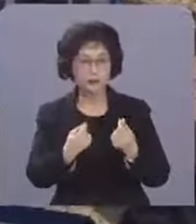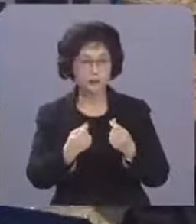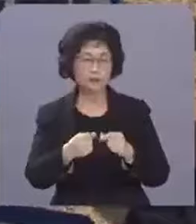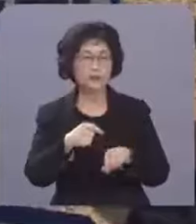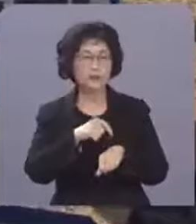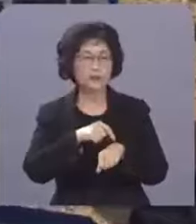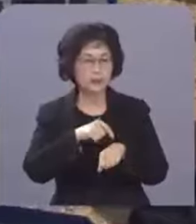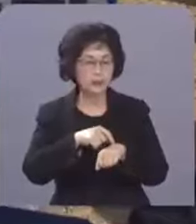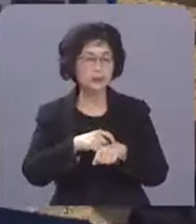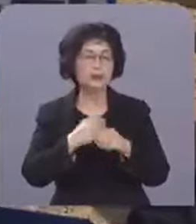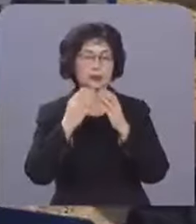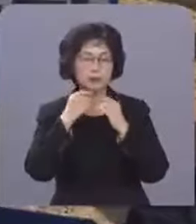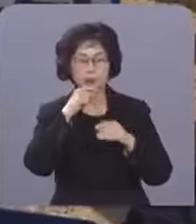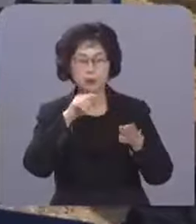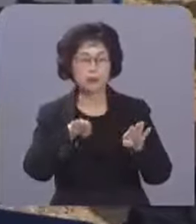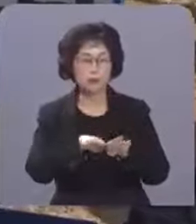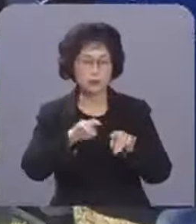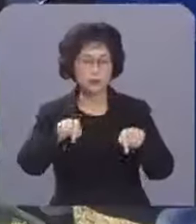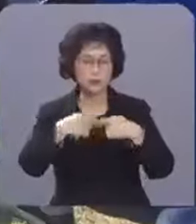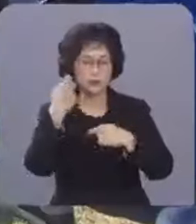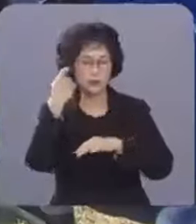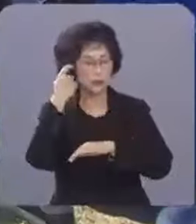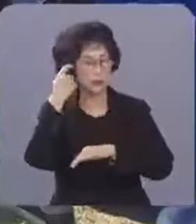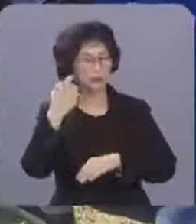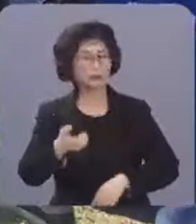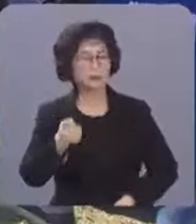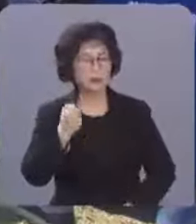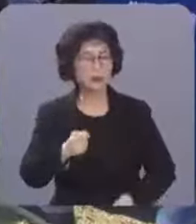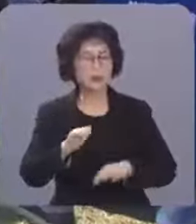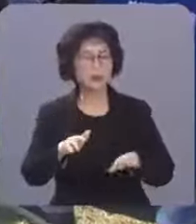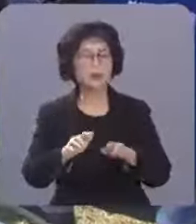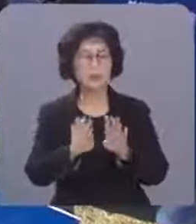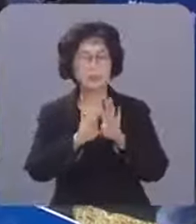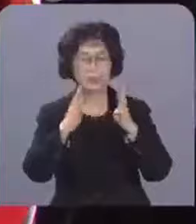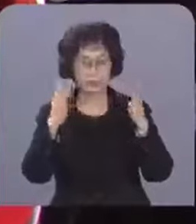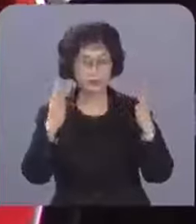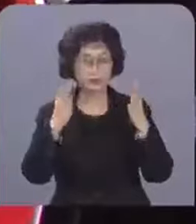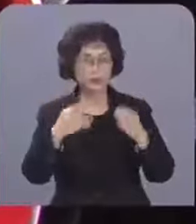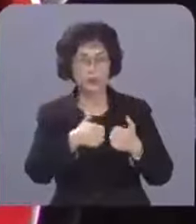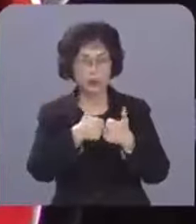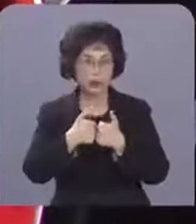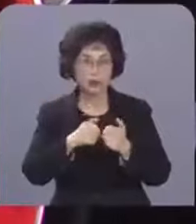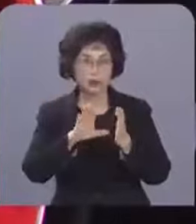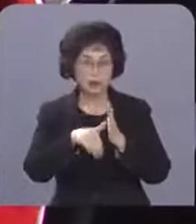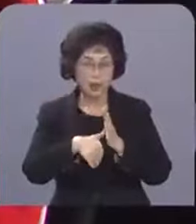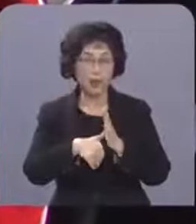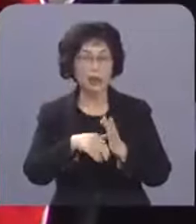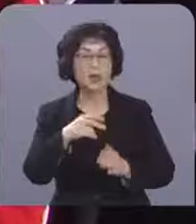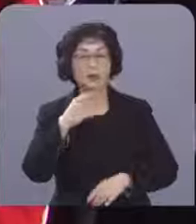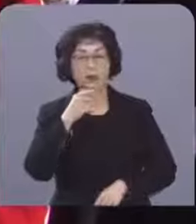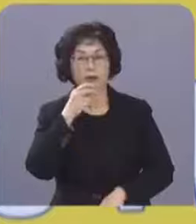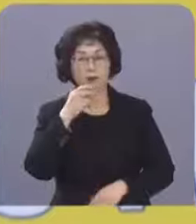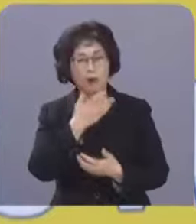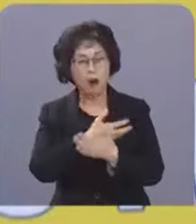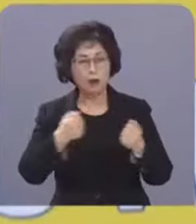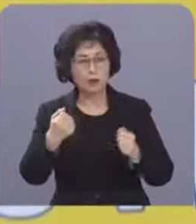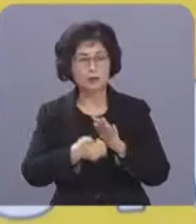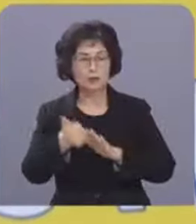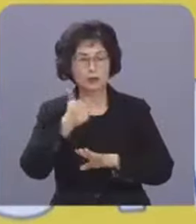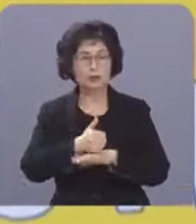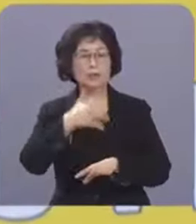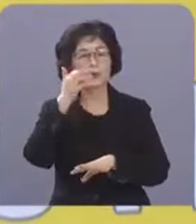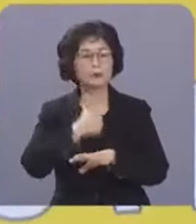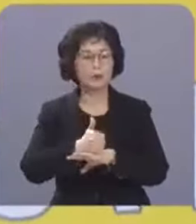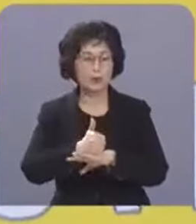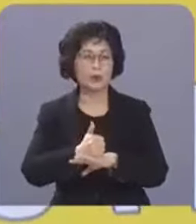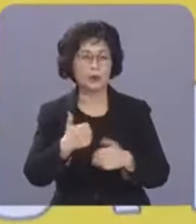시간 내서 주말에 와야겠다고 생각을 했습니다. 이번에 열리는 국제 플라스틱 협약 회의가 협약의 성과를 낼 수 있는 마지막 회의인